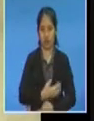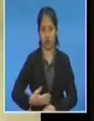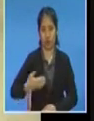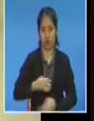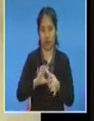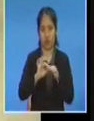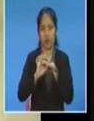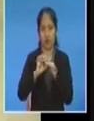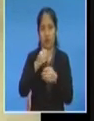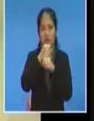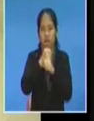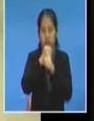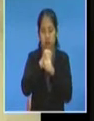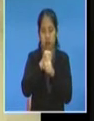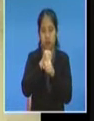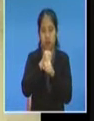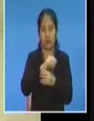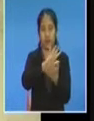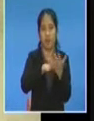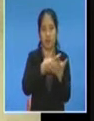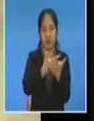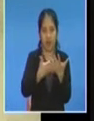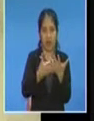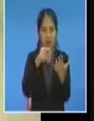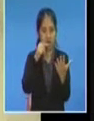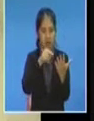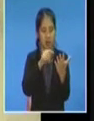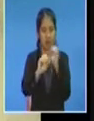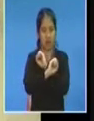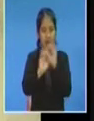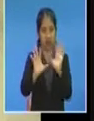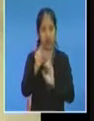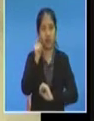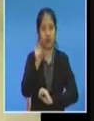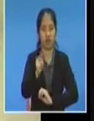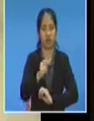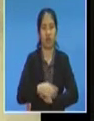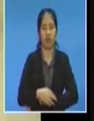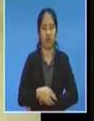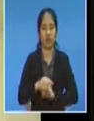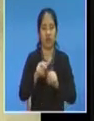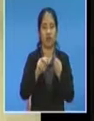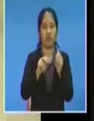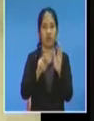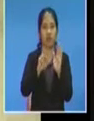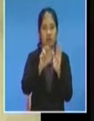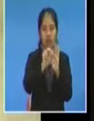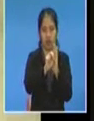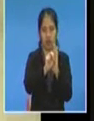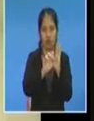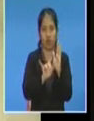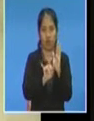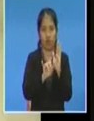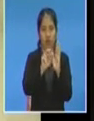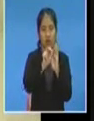ครับในแผนจะต้องชัดเจนครับว่าต้องนำนโยบายประชารัฐไม่ใช่ประชานิยมฮะ